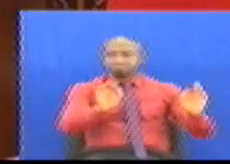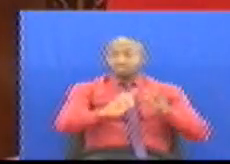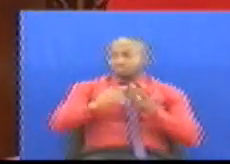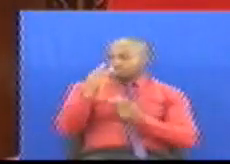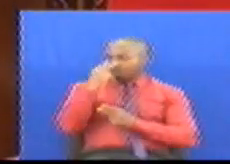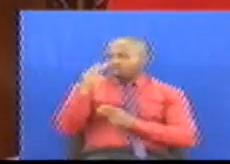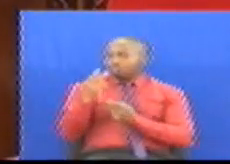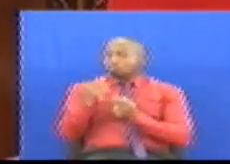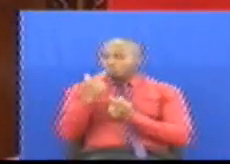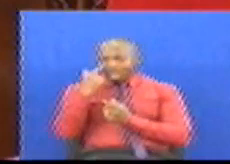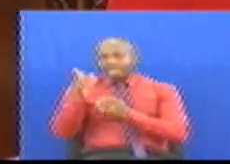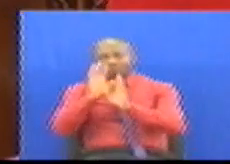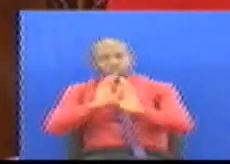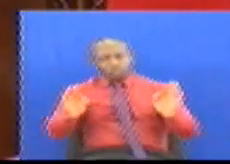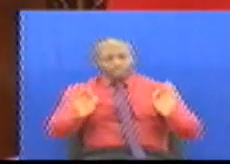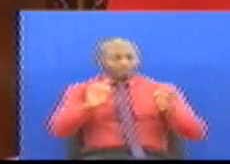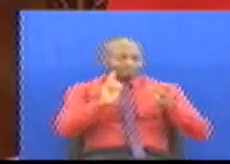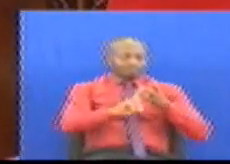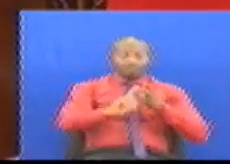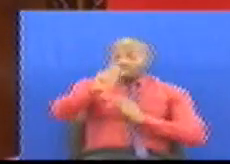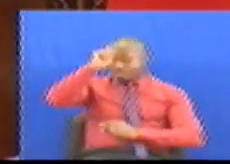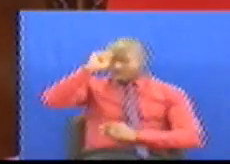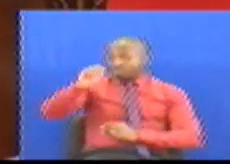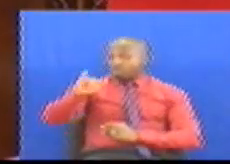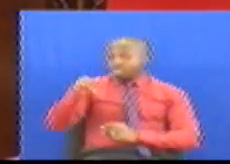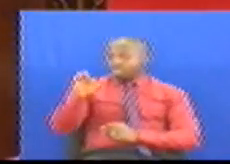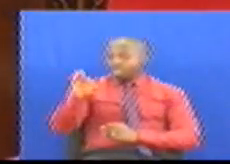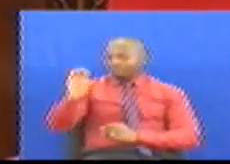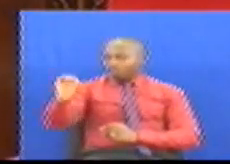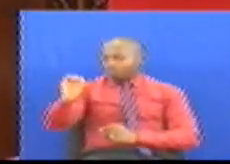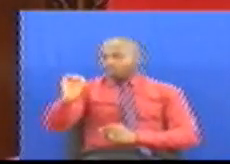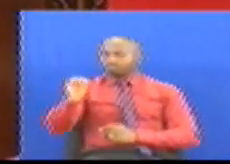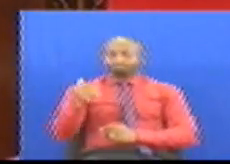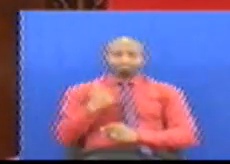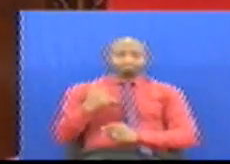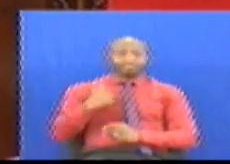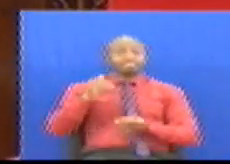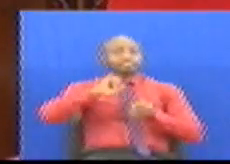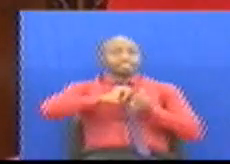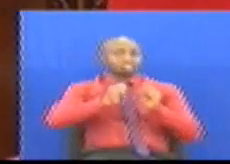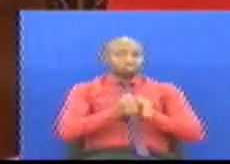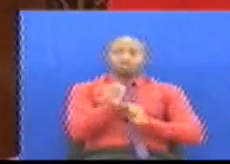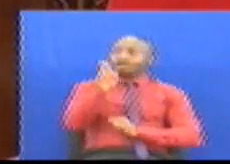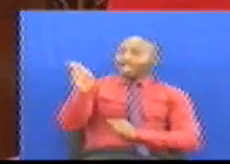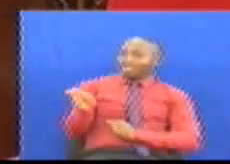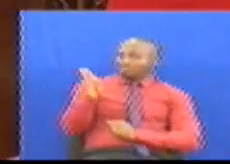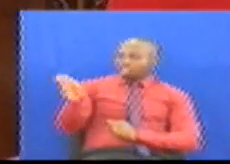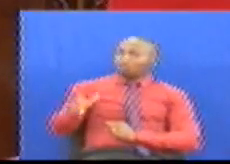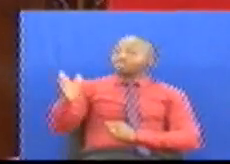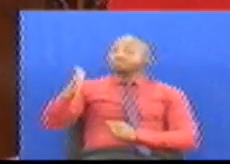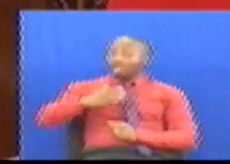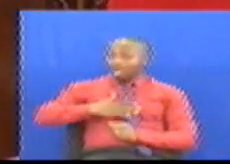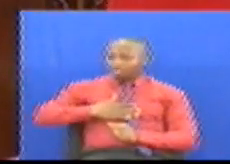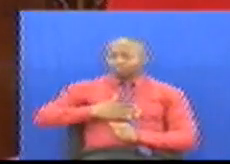tuliangalie liweze kuwa vizuri. Mheshimiwa Jafo, mimi na tatizo la halmashauri. Halmashauri yangu ni